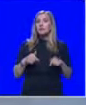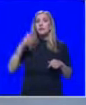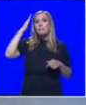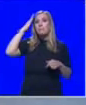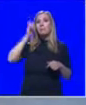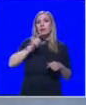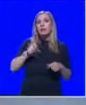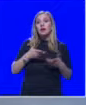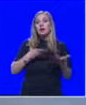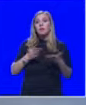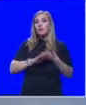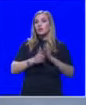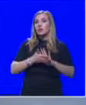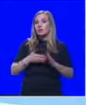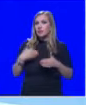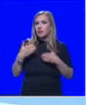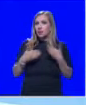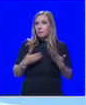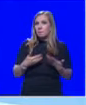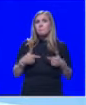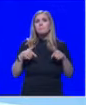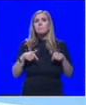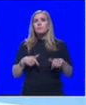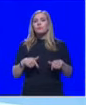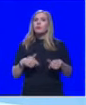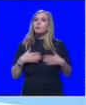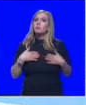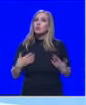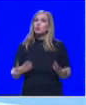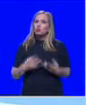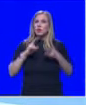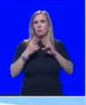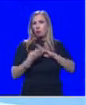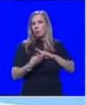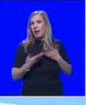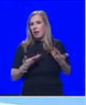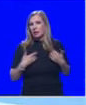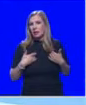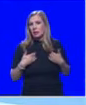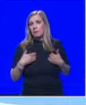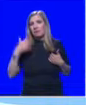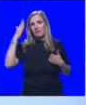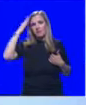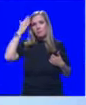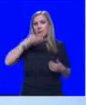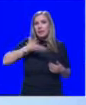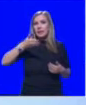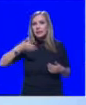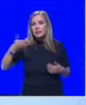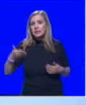министрите какво са свършили и прочее. Но така или иначе промяна, това правителство... Господин Харизанов, в министрите,